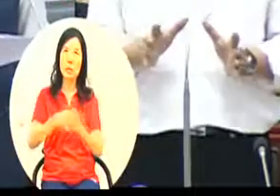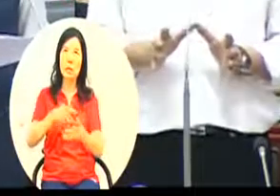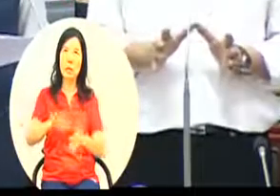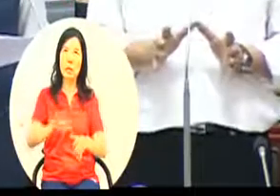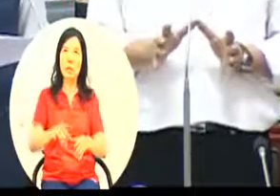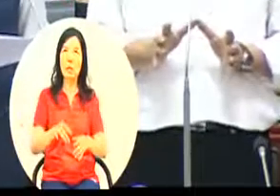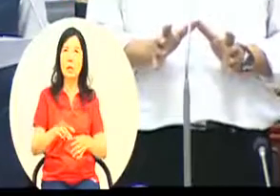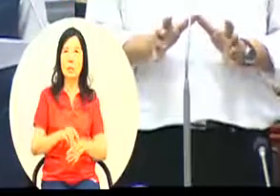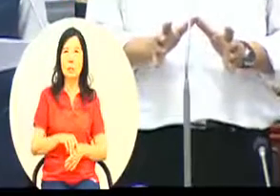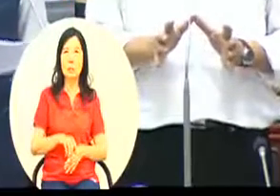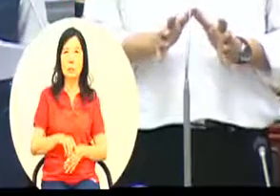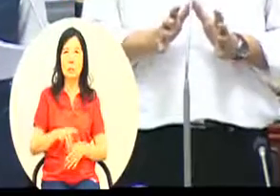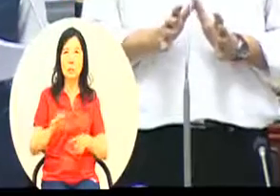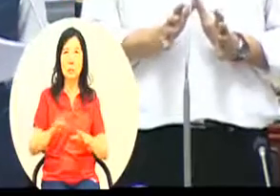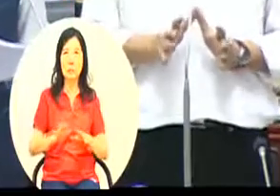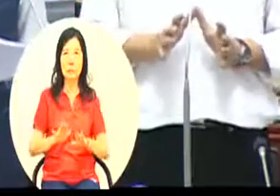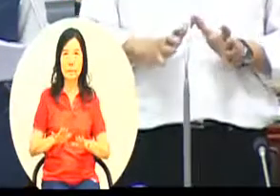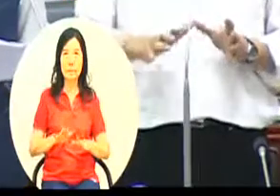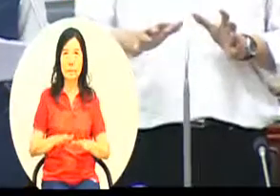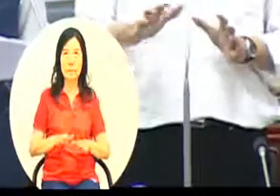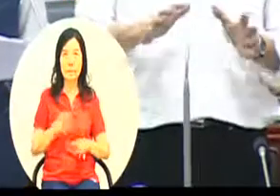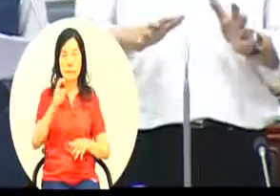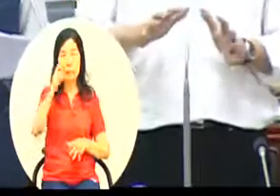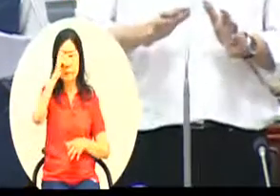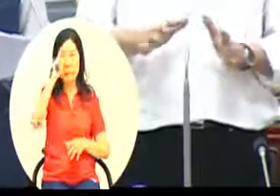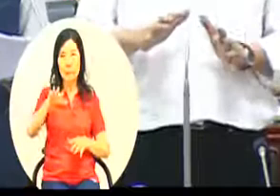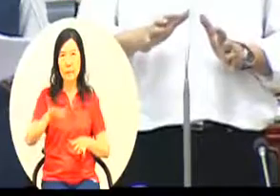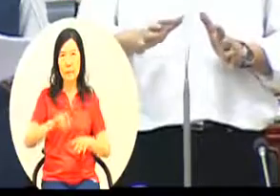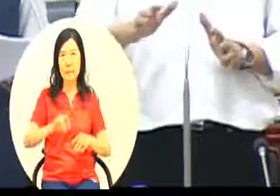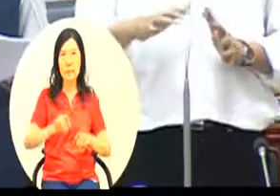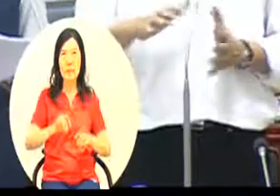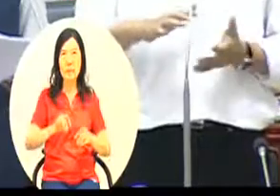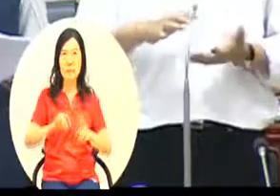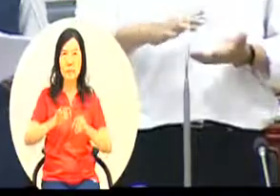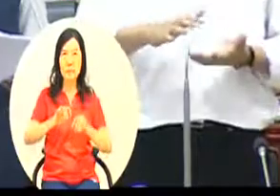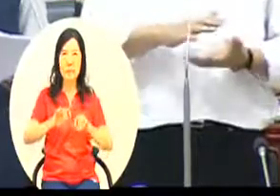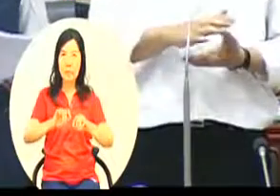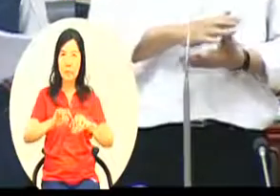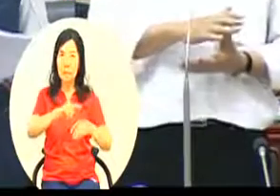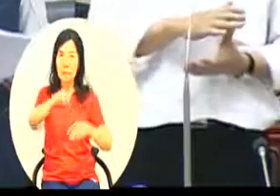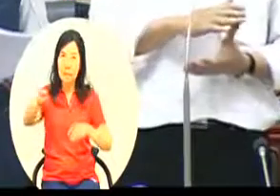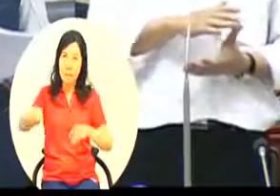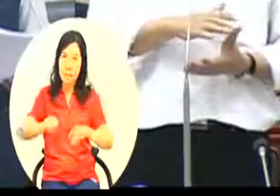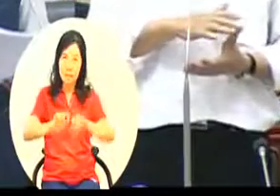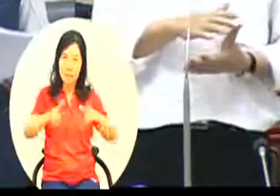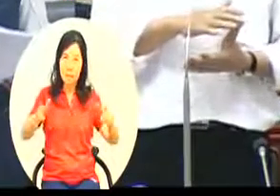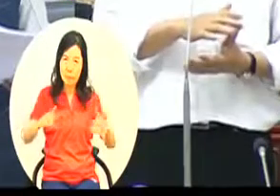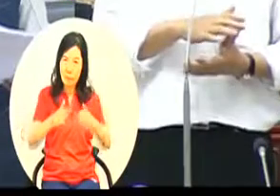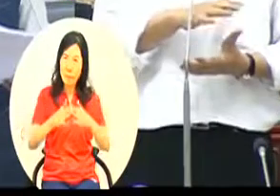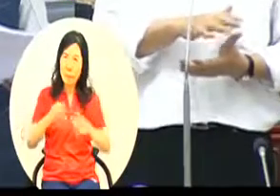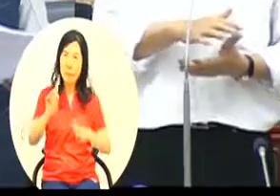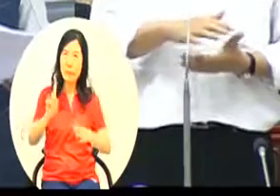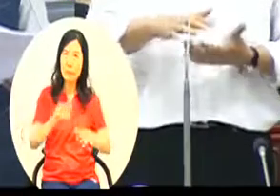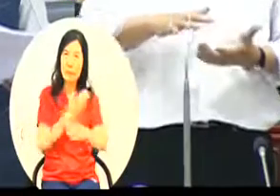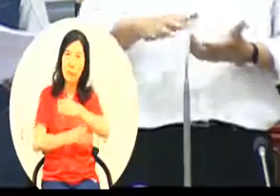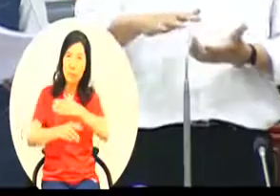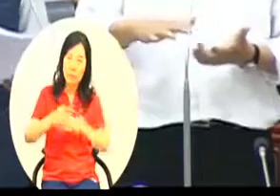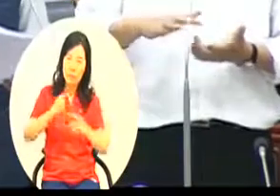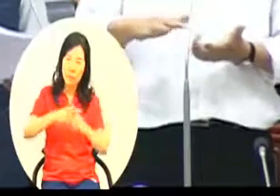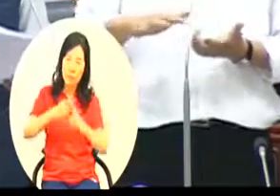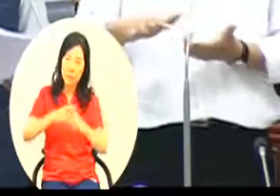供给上的不足，所以我们也很期待，不同的需求，就比如说他的这个身心障碍的程